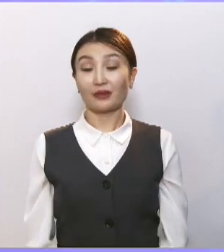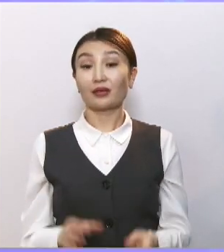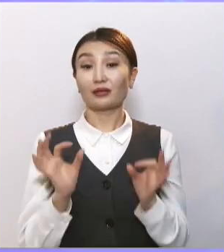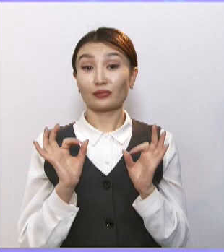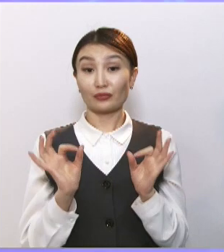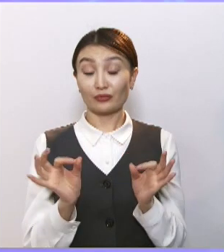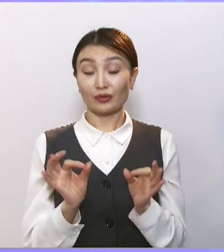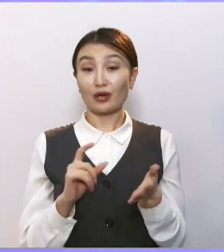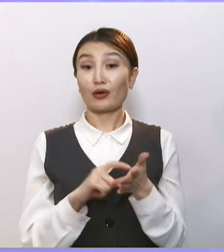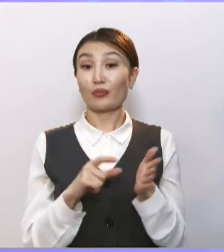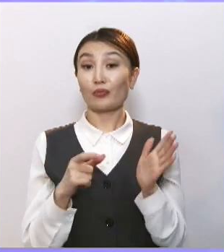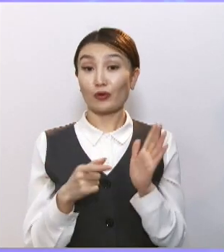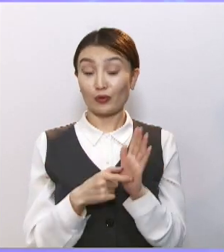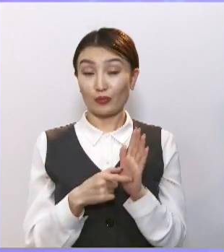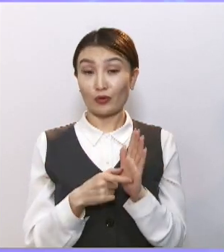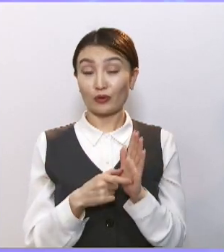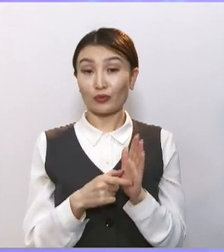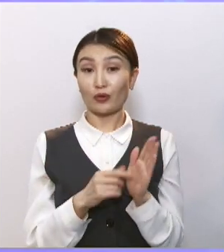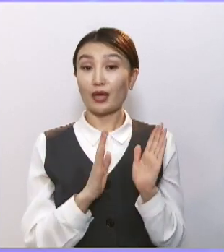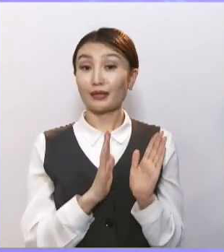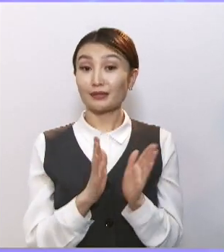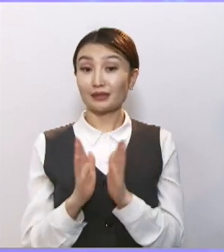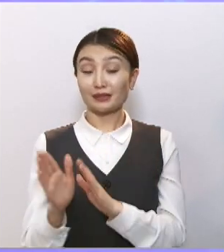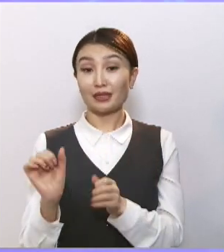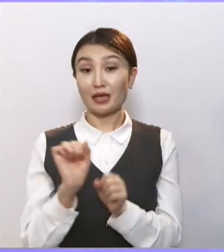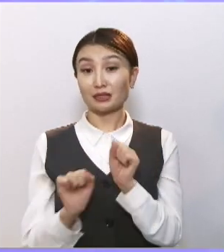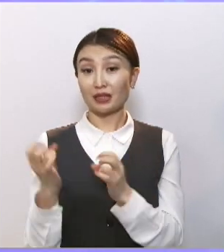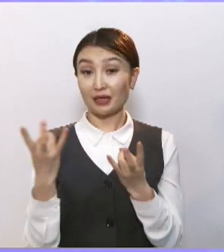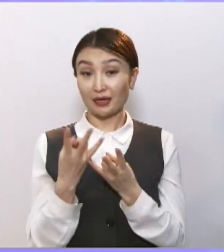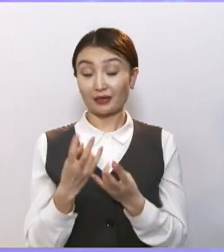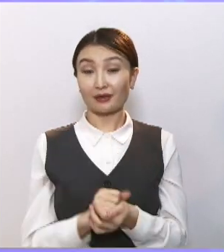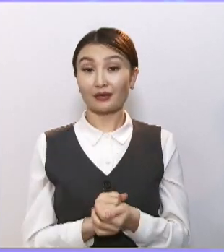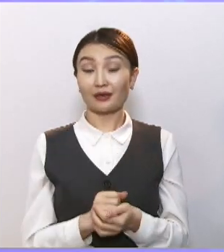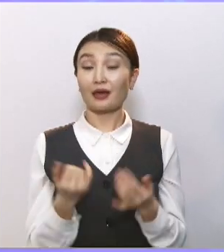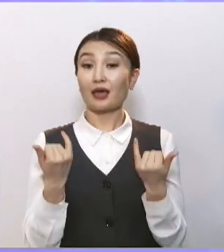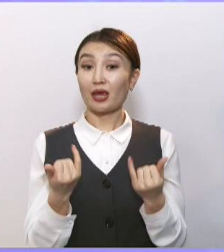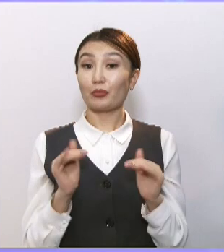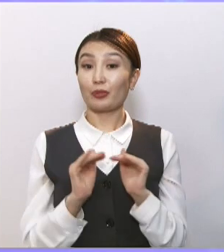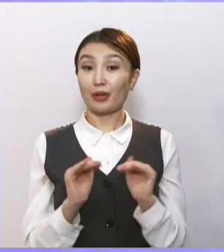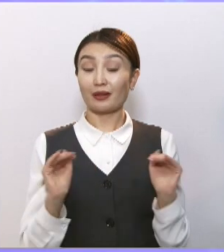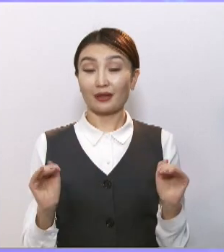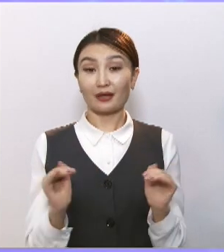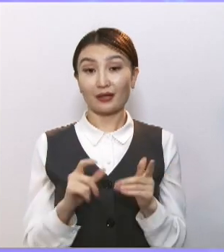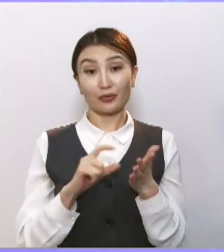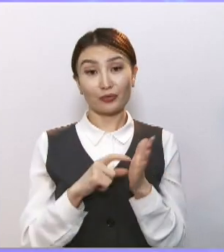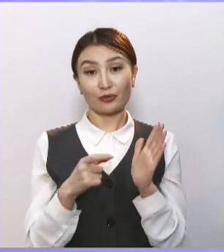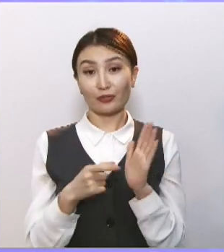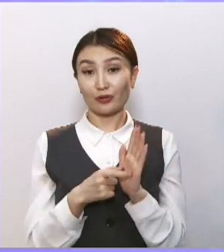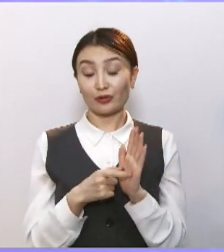Туура, бөлмөнү жыйнаш керек. Эми балдар,